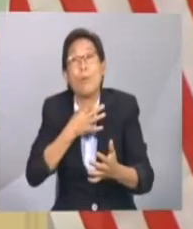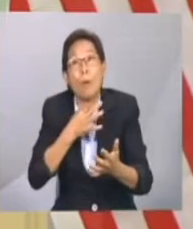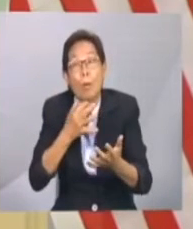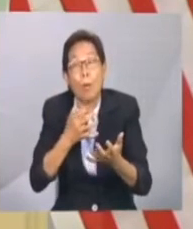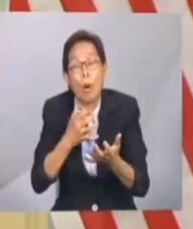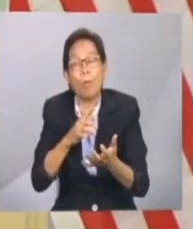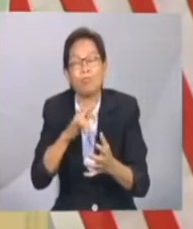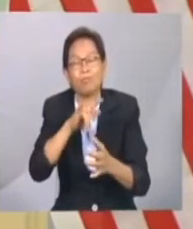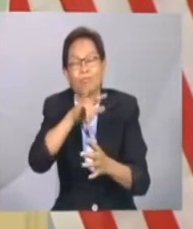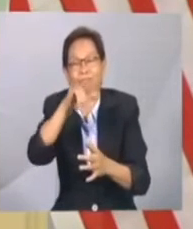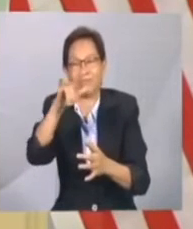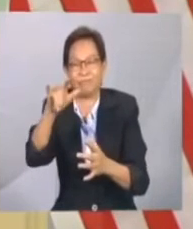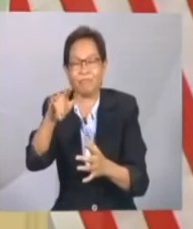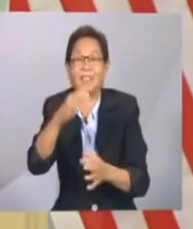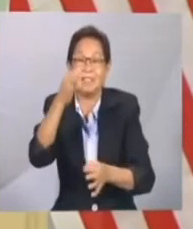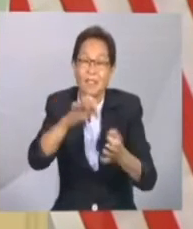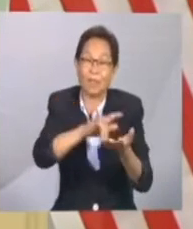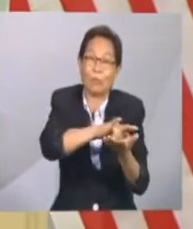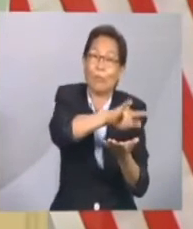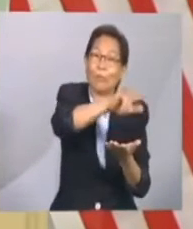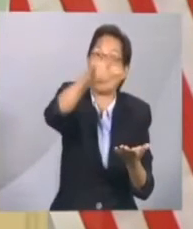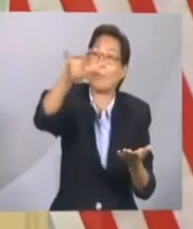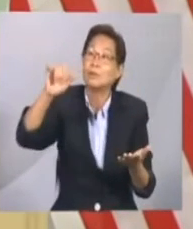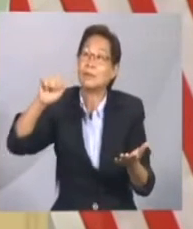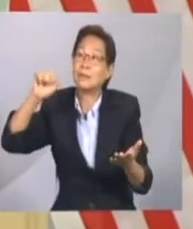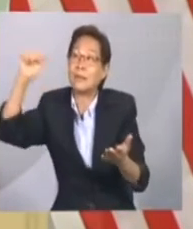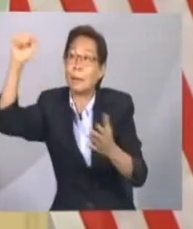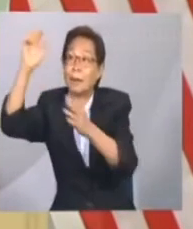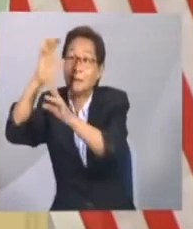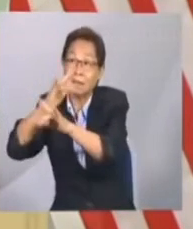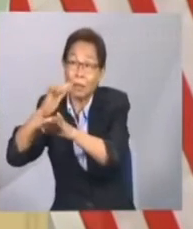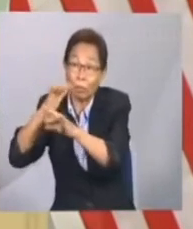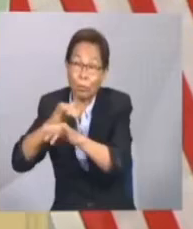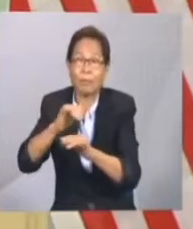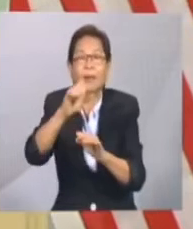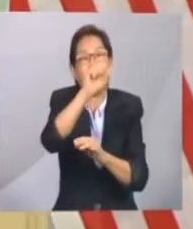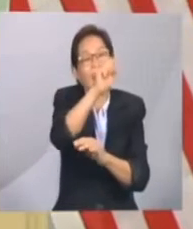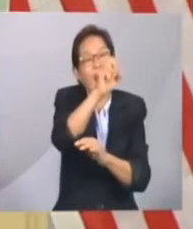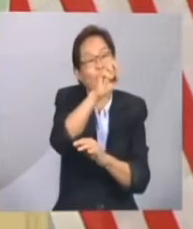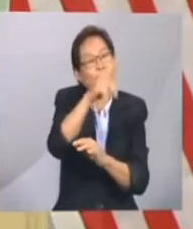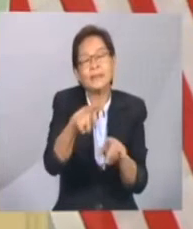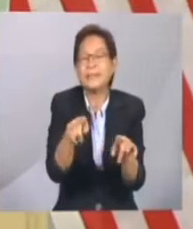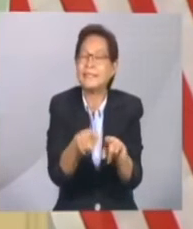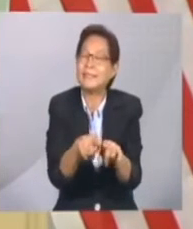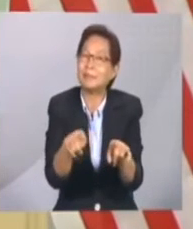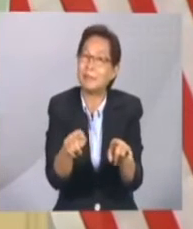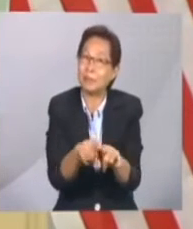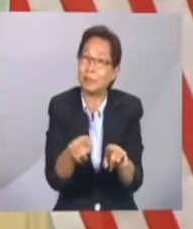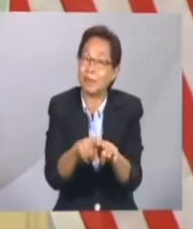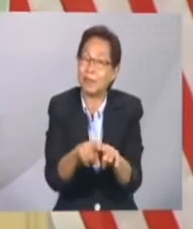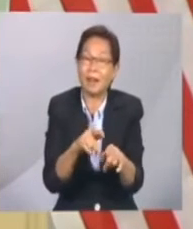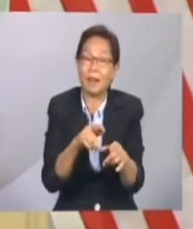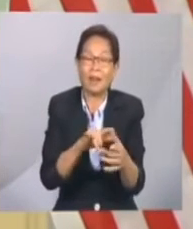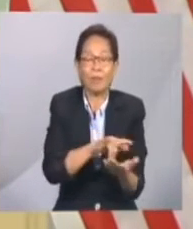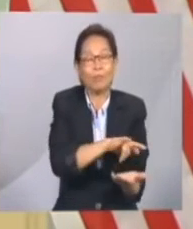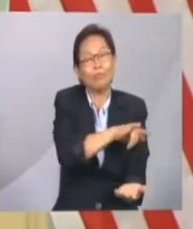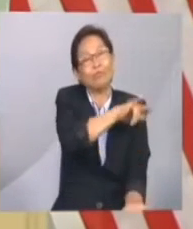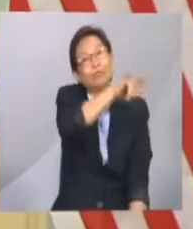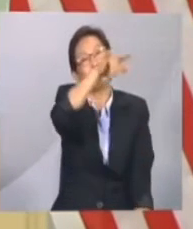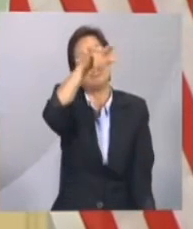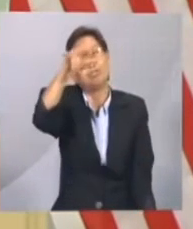lakukan. Dan jika terbang ke Sabah dan Sarawak, SOP-nya juga sama, iaitu setibanya mereka